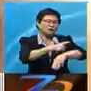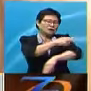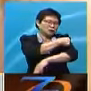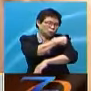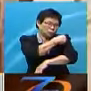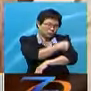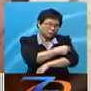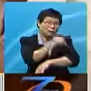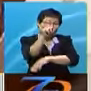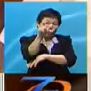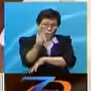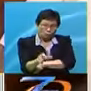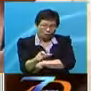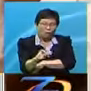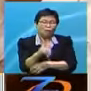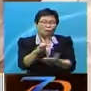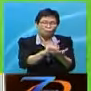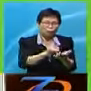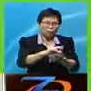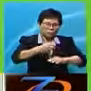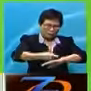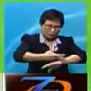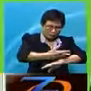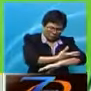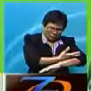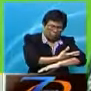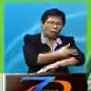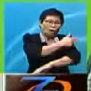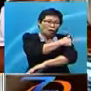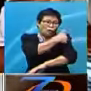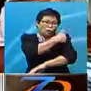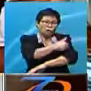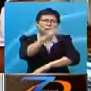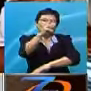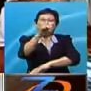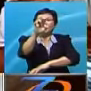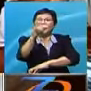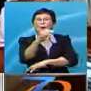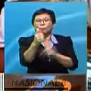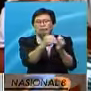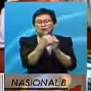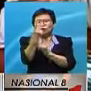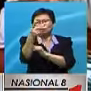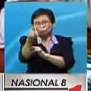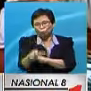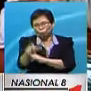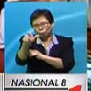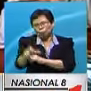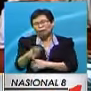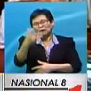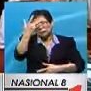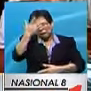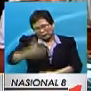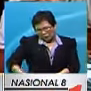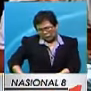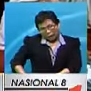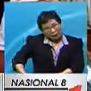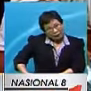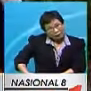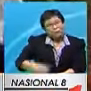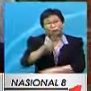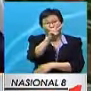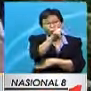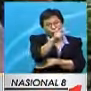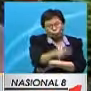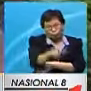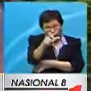hospital. Seorang sedang menerima rawatan kanser di Hospital Miri bersama 2 lagi calon yang menghidap appendiks. Sementara itu, 2